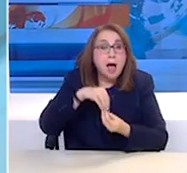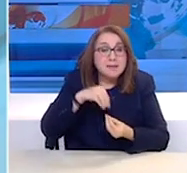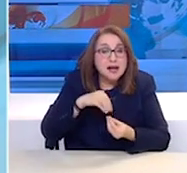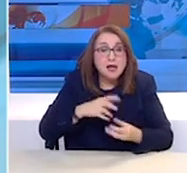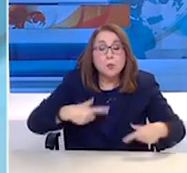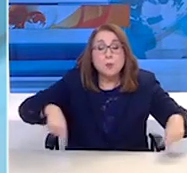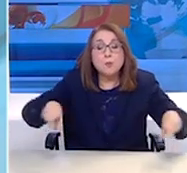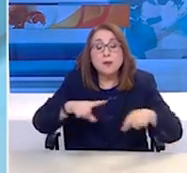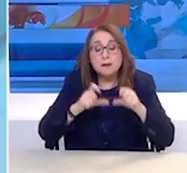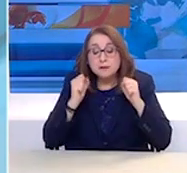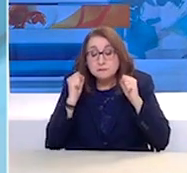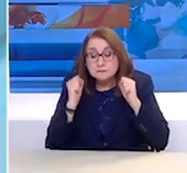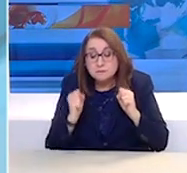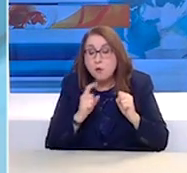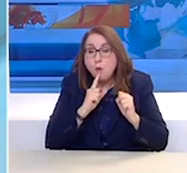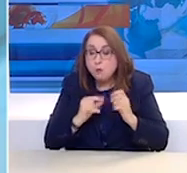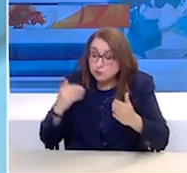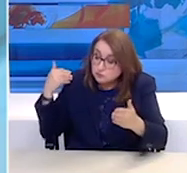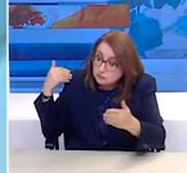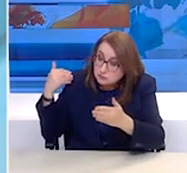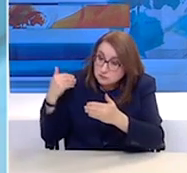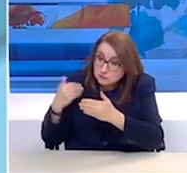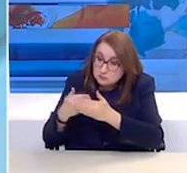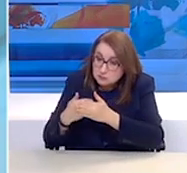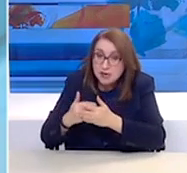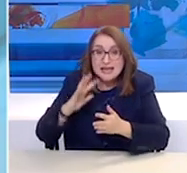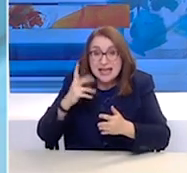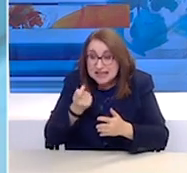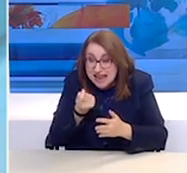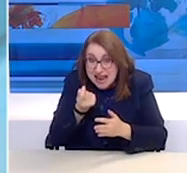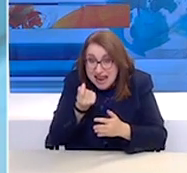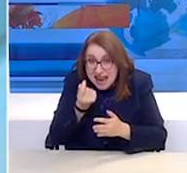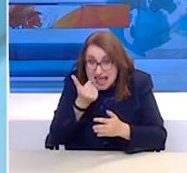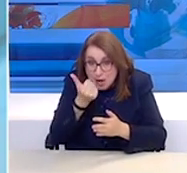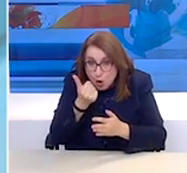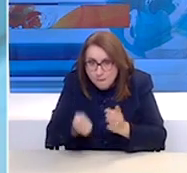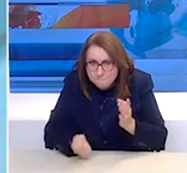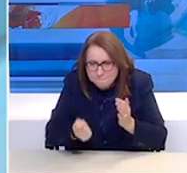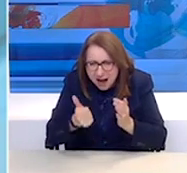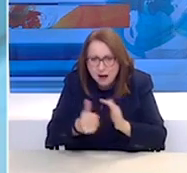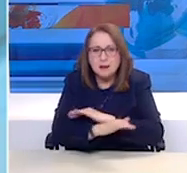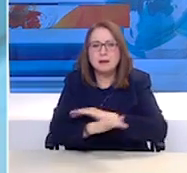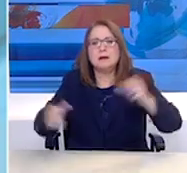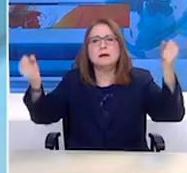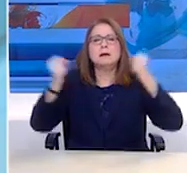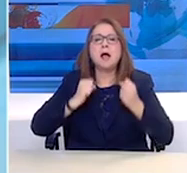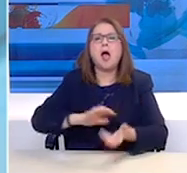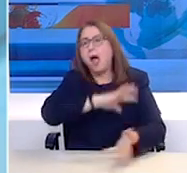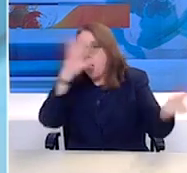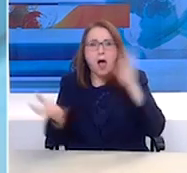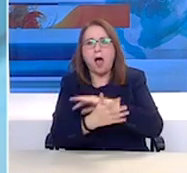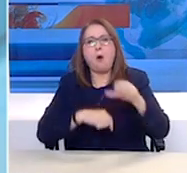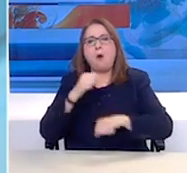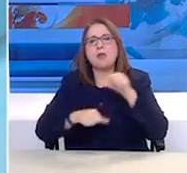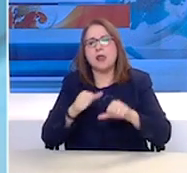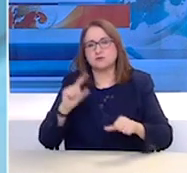μπορεί να βρεθούμε προαπρόοπτου. Και είναι κάτι το οποίο το λέει και η επιστημονική κοινότητα, το λέμε και όλοι όσοι ασχολούμαστε με το επιχειρησιακό σκέλος. Άρα αυτό που